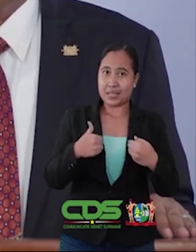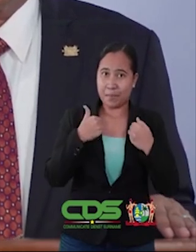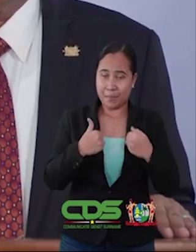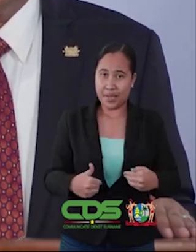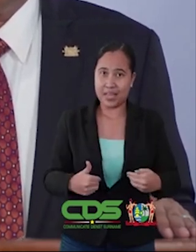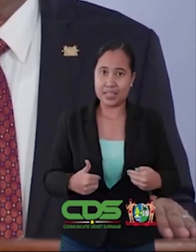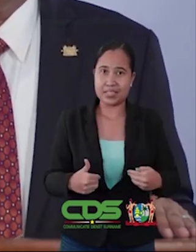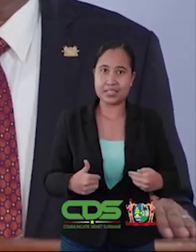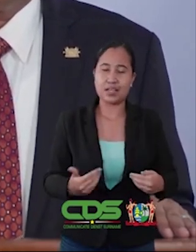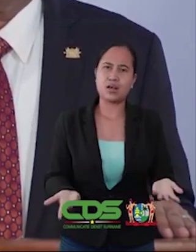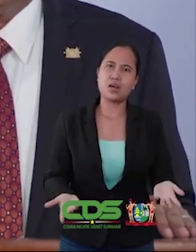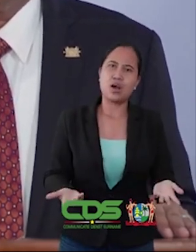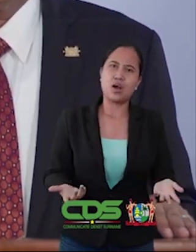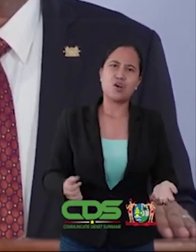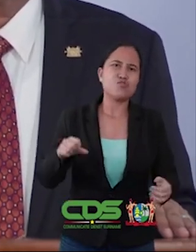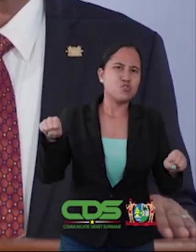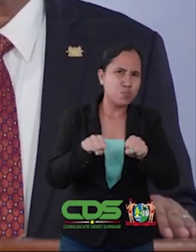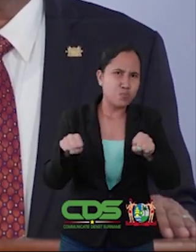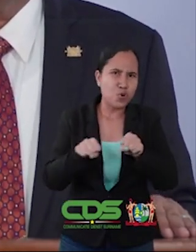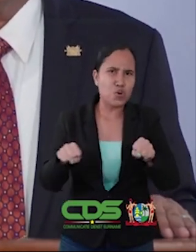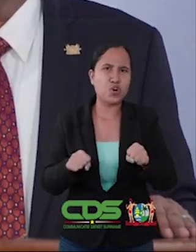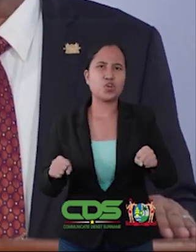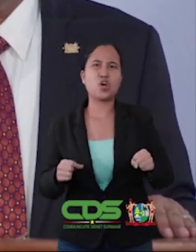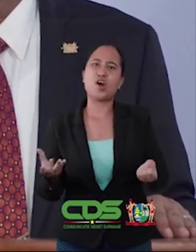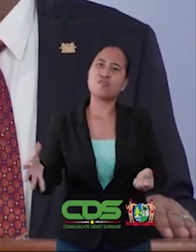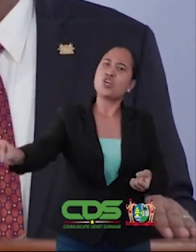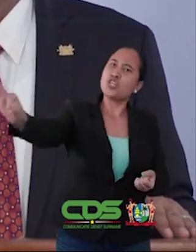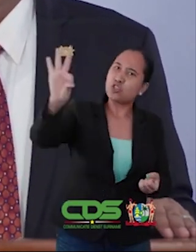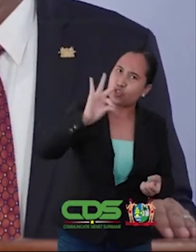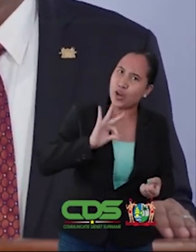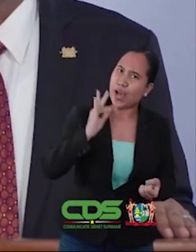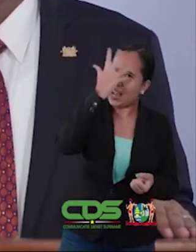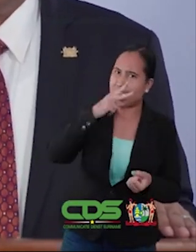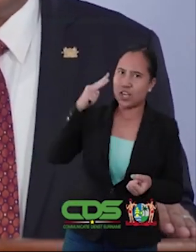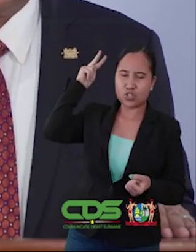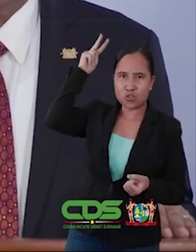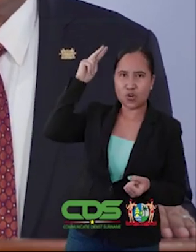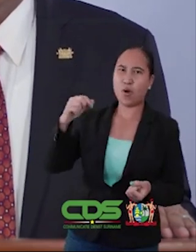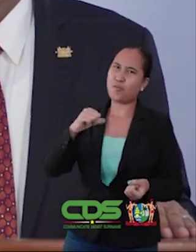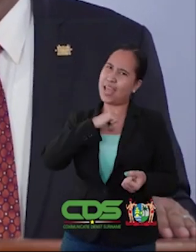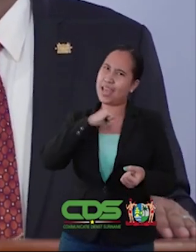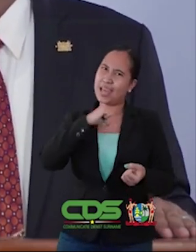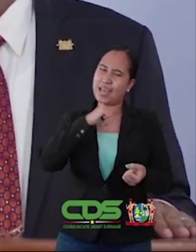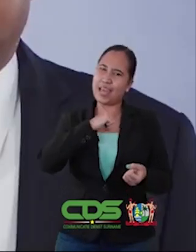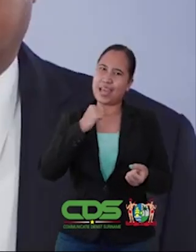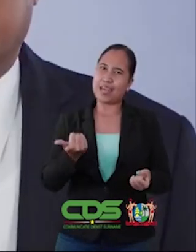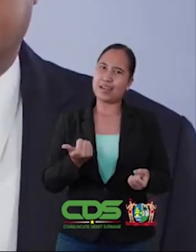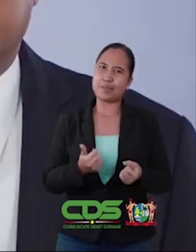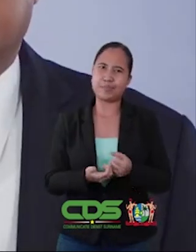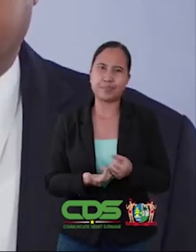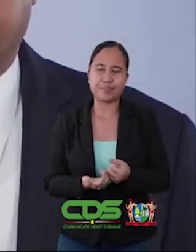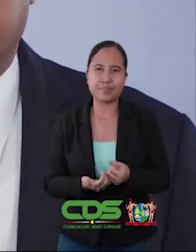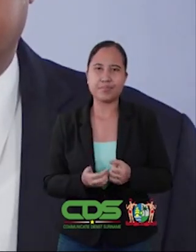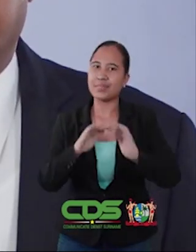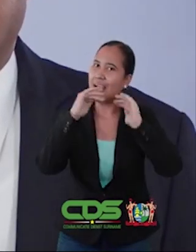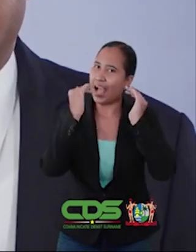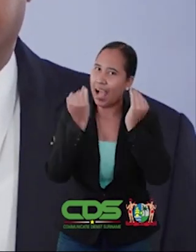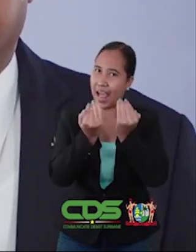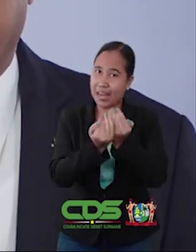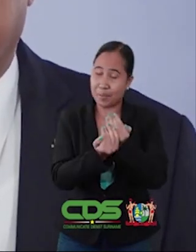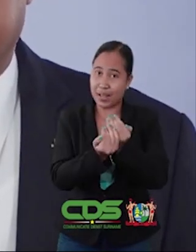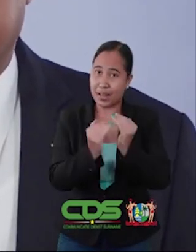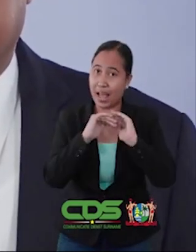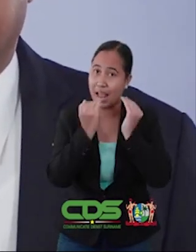essentieel personeel of in verband met spoedgevallen van persoonlijke aard. In al deze gevallen